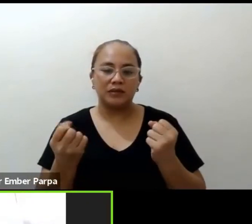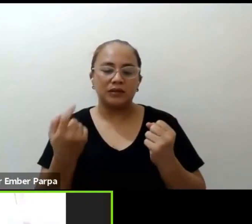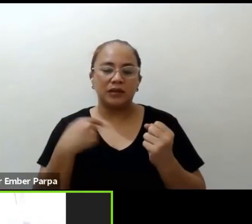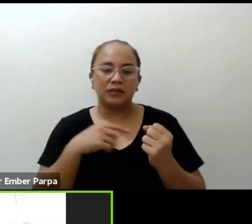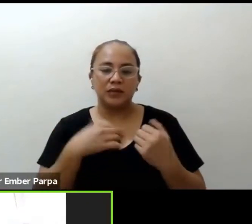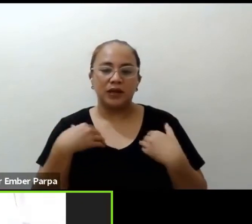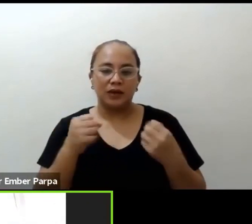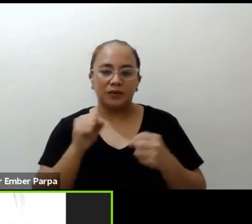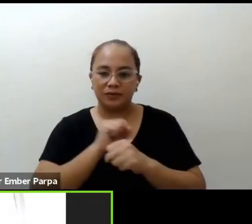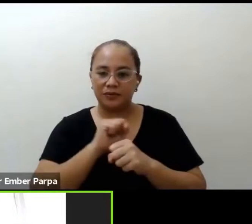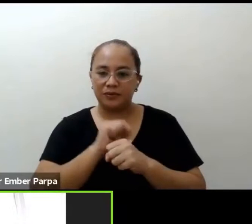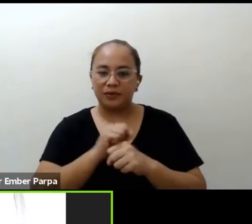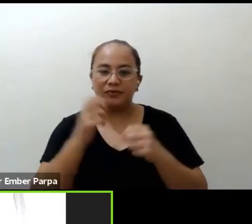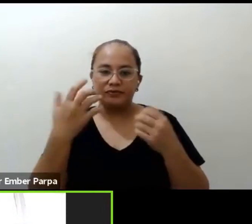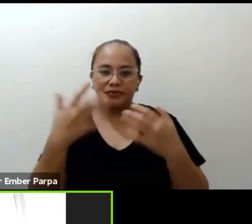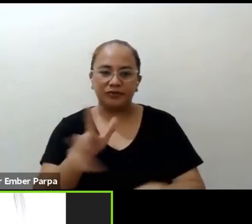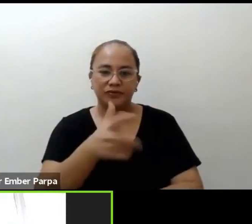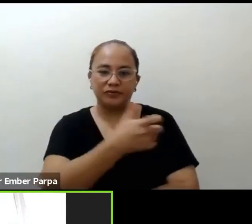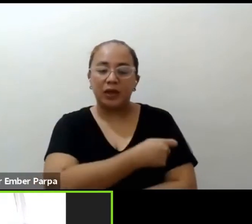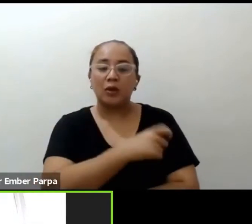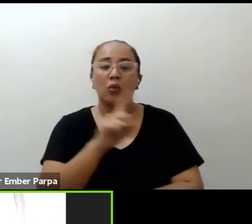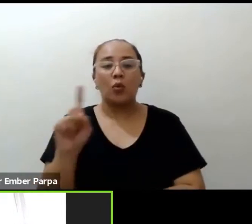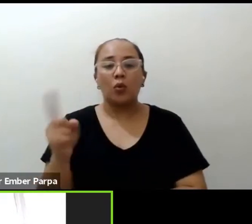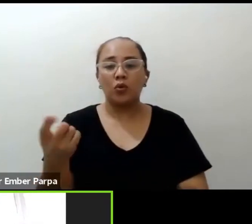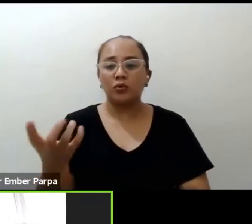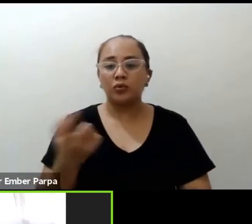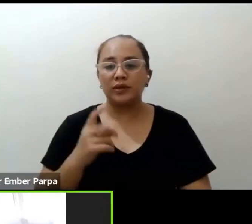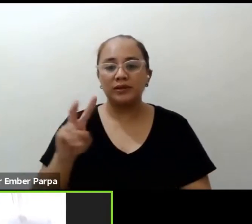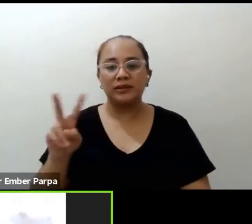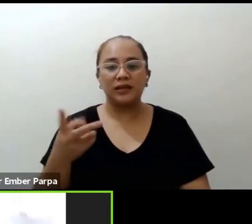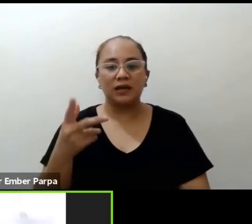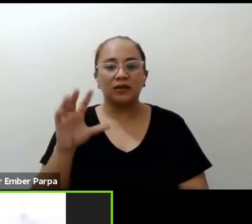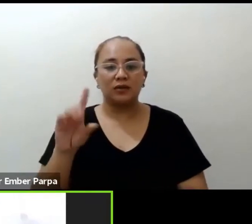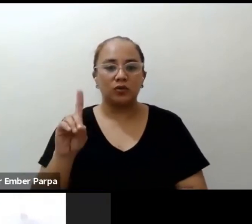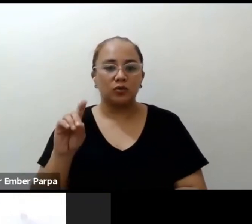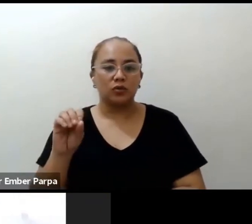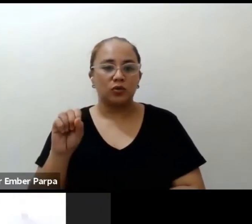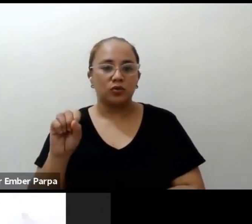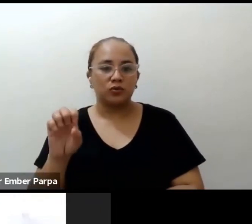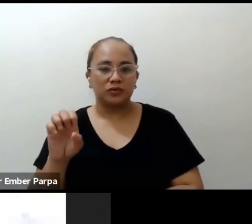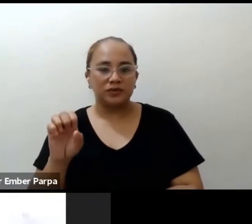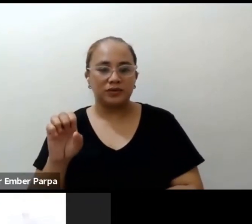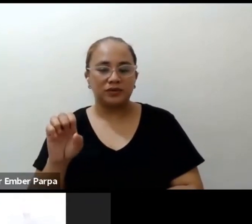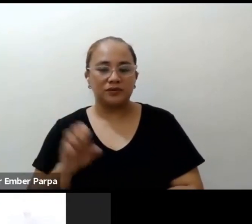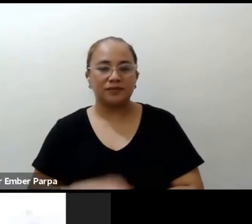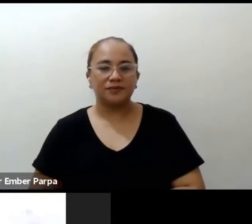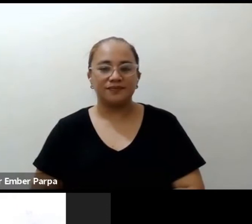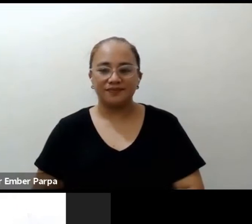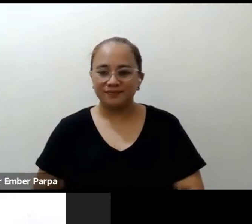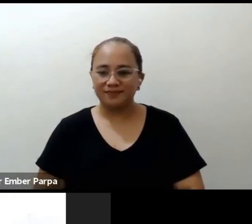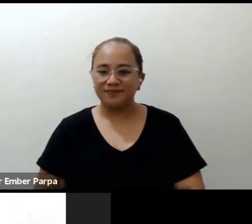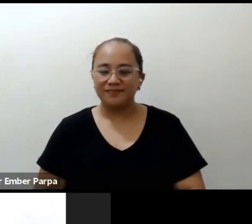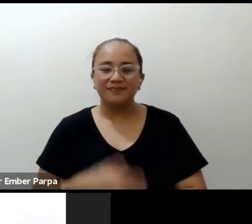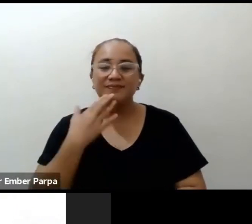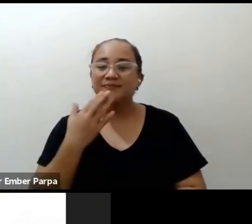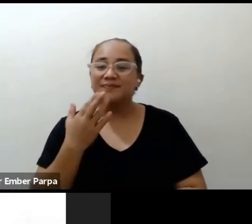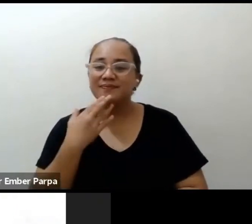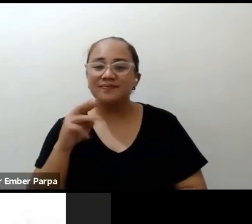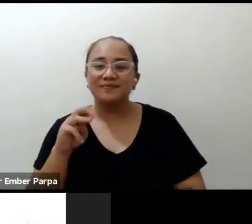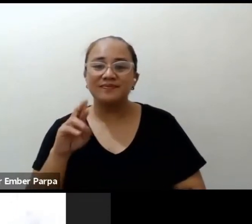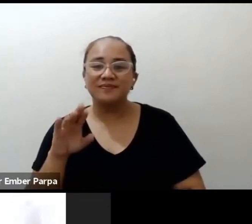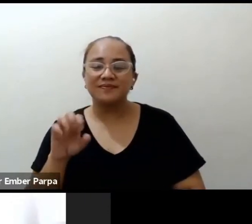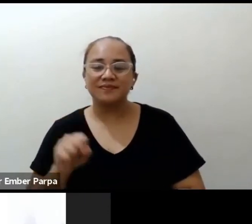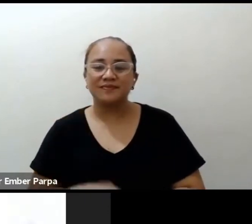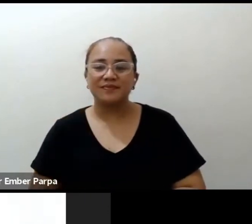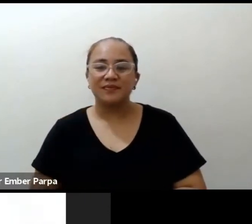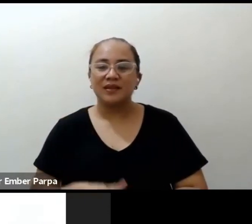health workers ang nagpabakuna. Ang iniintay nga po ay yung second dose. Yes. Thank you, Maris. No? Manolet,